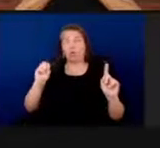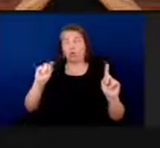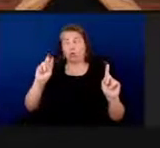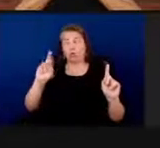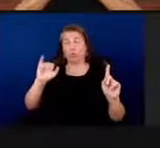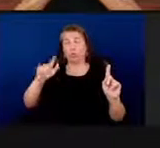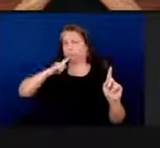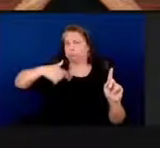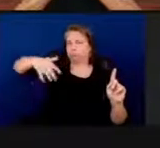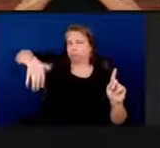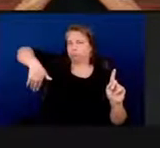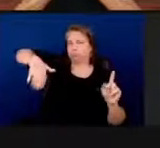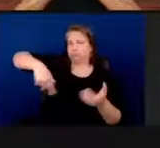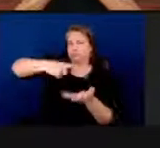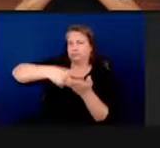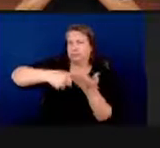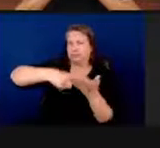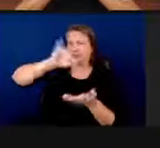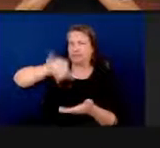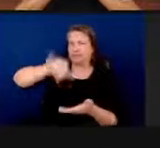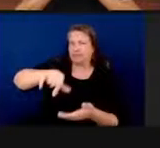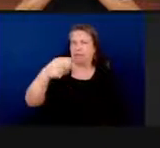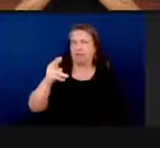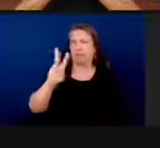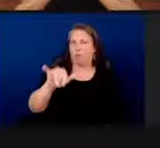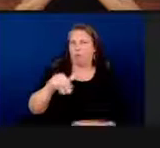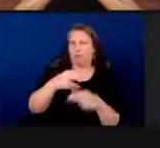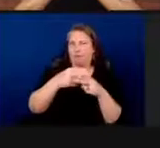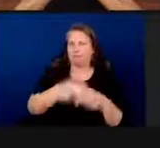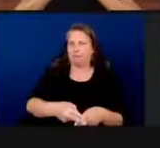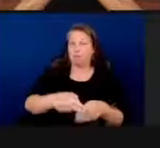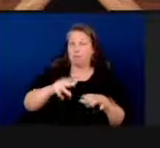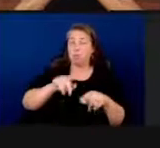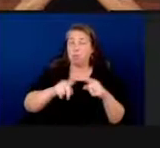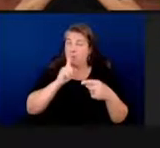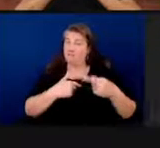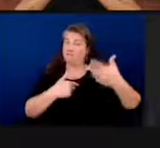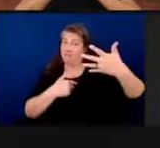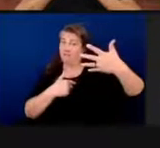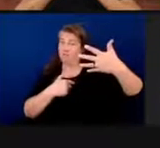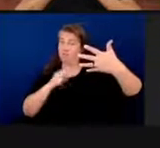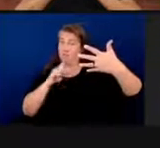على الدرب الإيكولوجي. أيضا السبب الذي لدينا